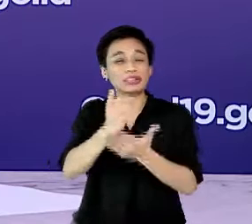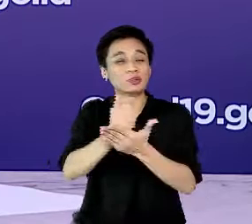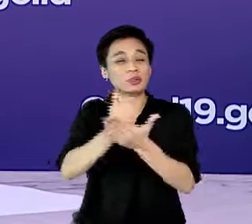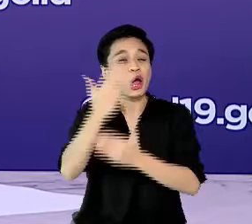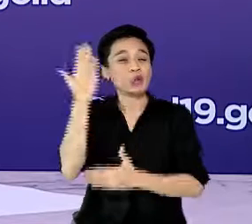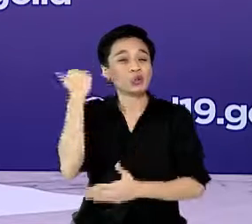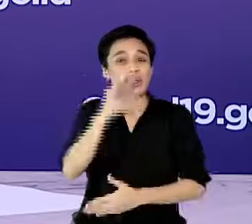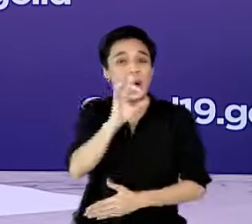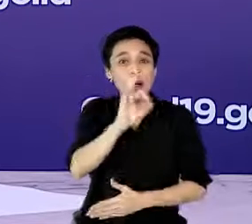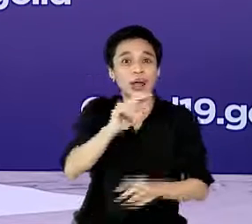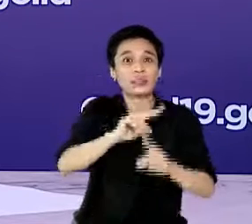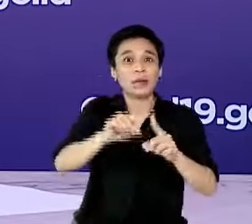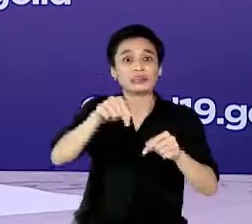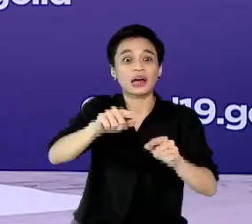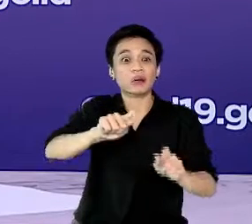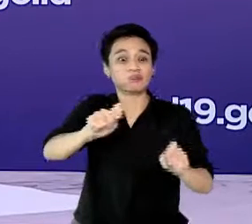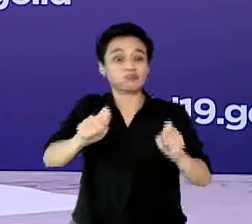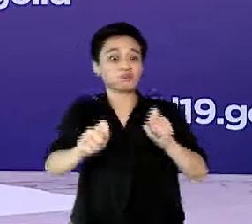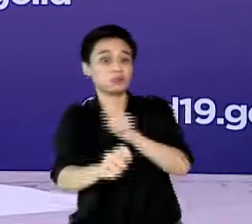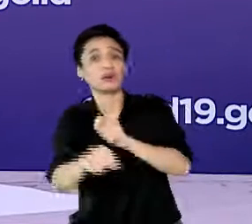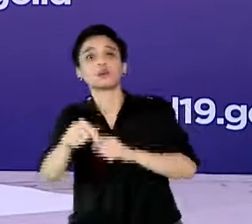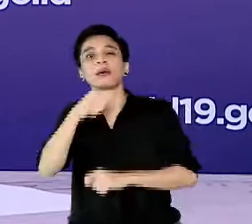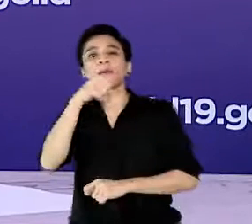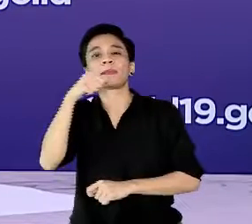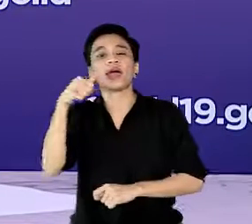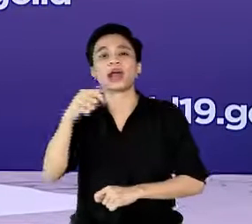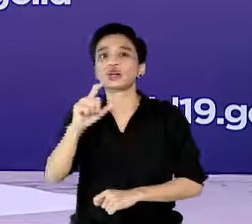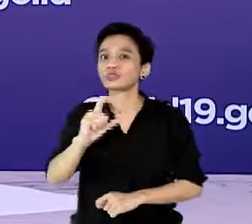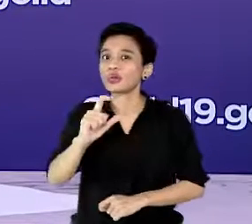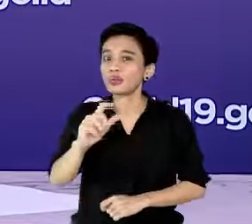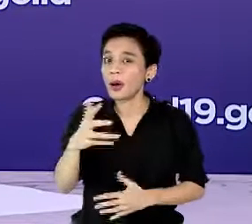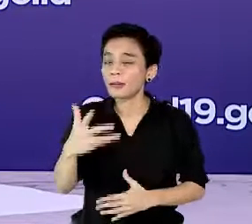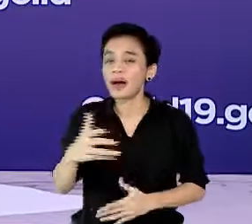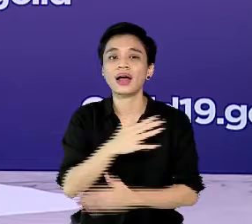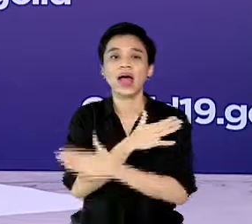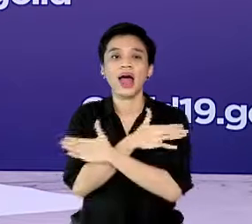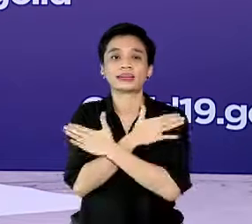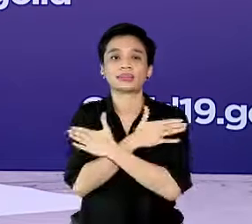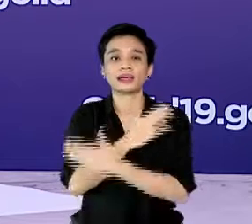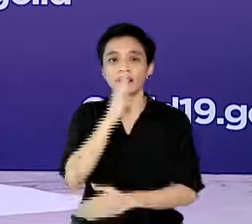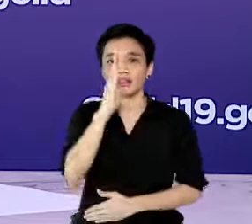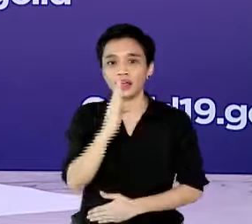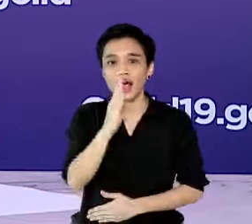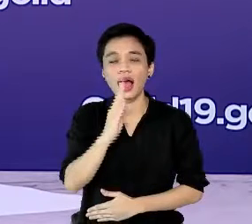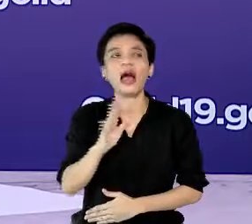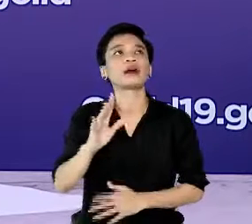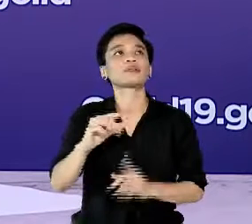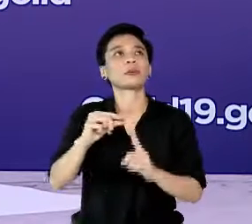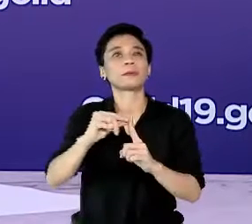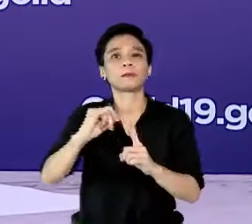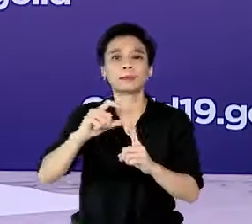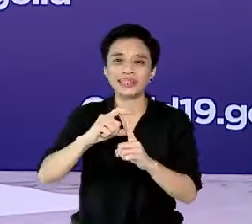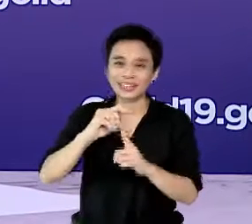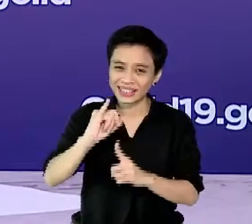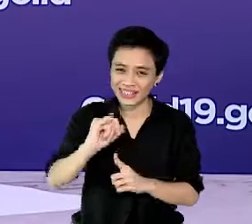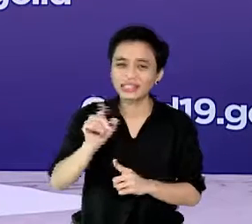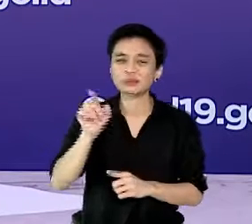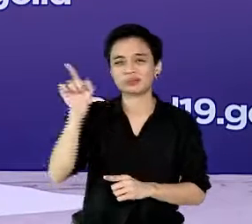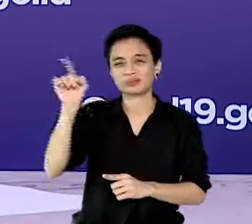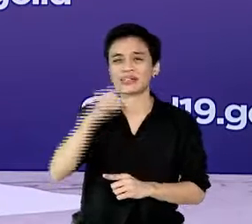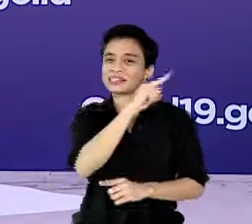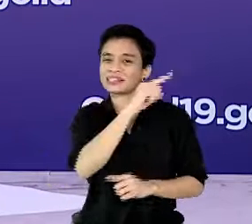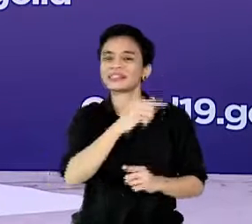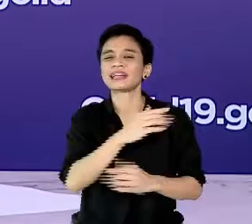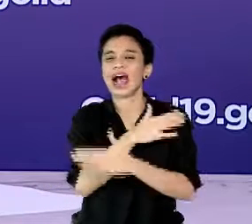orange berpindah menjadi zona merah yaitu Kabupaten Aceh Tengah dan pede di provinsi Nanggroe